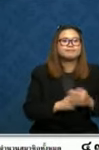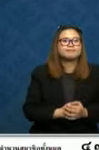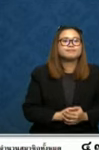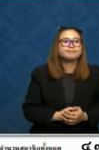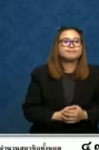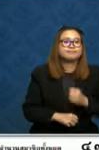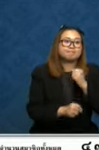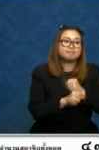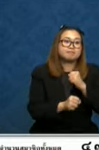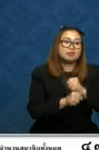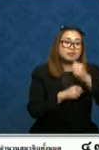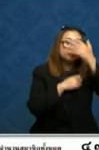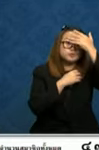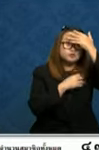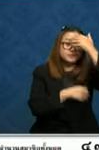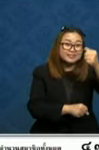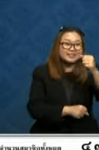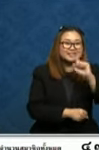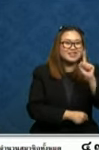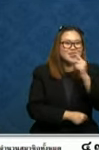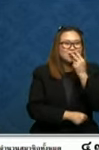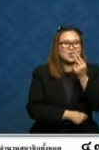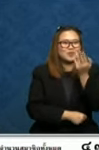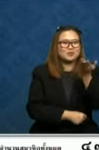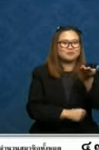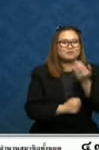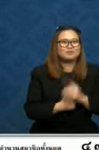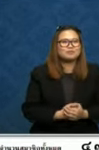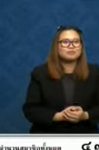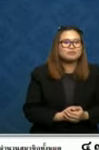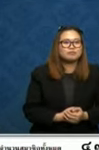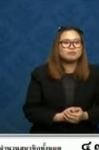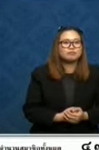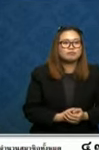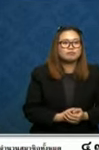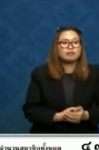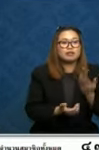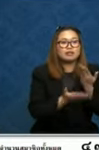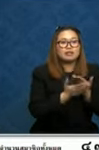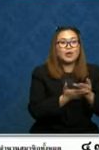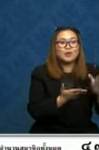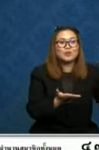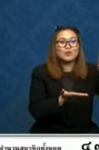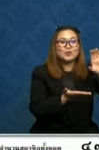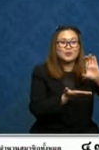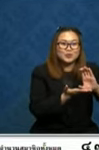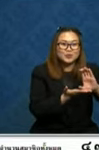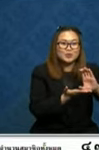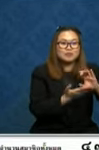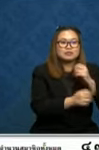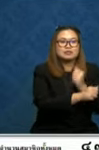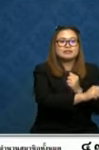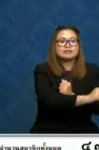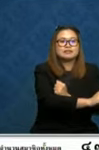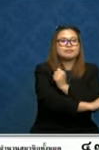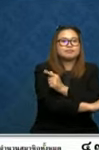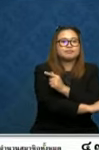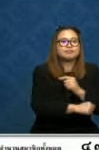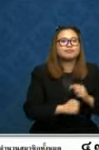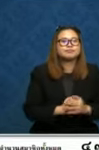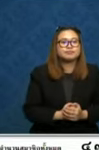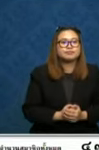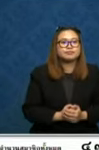านเนี่ยน่าสนใจมากโดยเฉพาะอย่างยิ่งผมพูดถึงประเด็นเดียวครับงบประมาณที่เกี่ยวกับค่าตอบแทนกำลังพลยอด